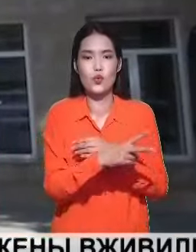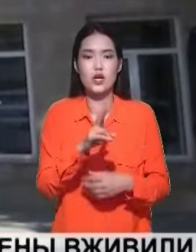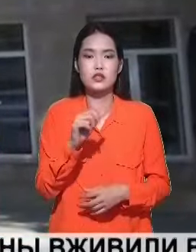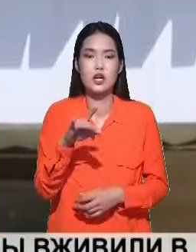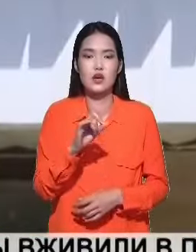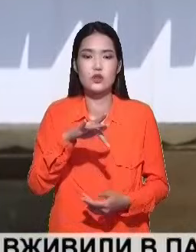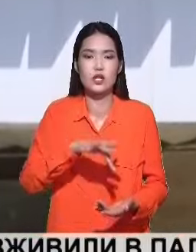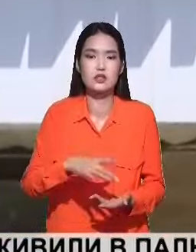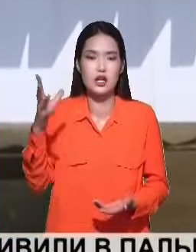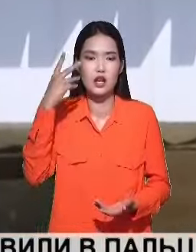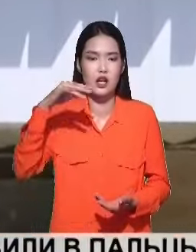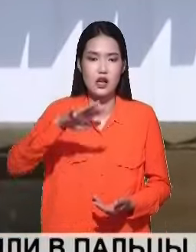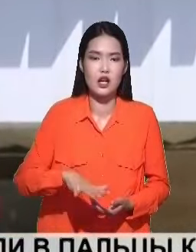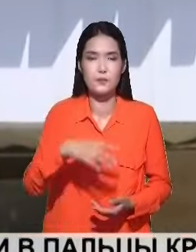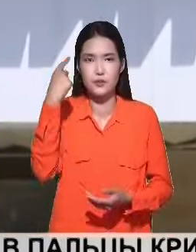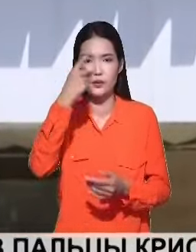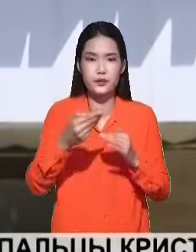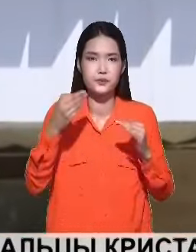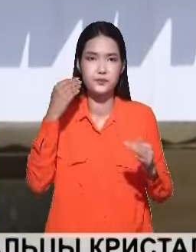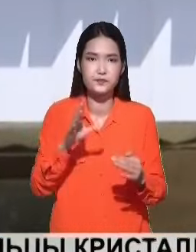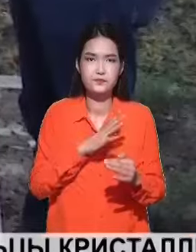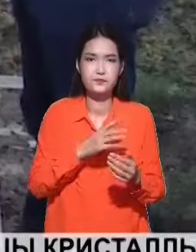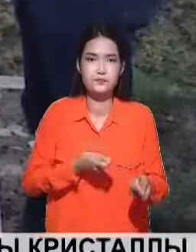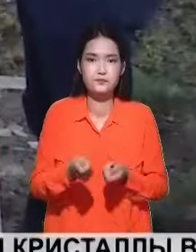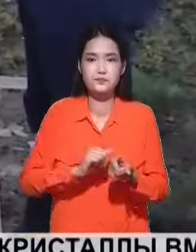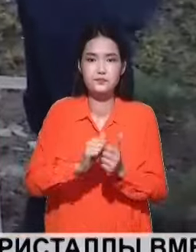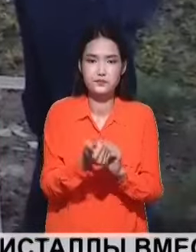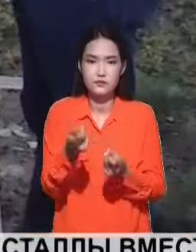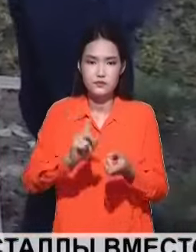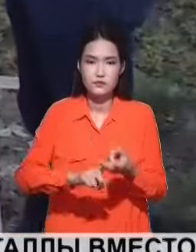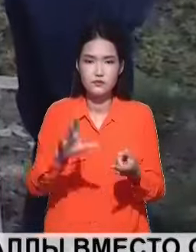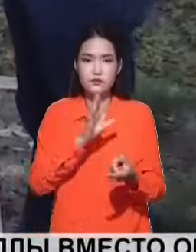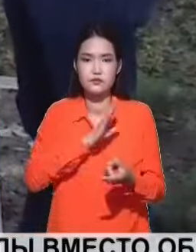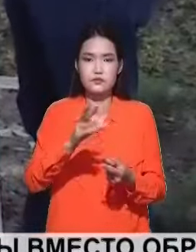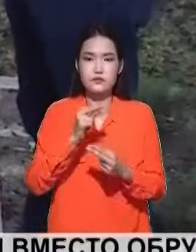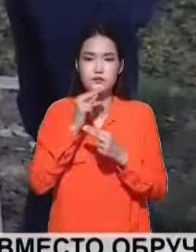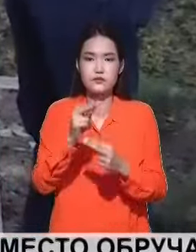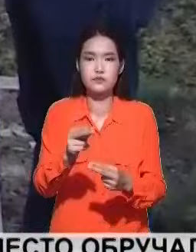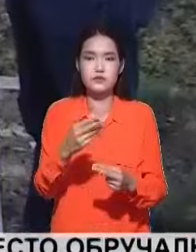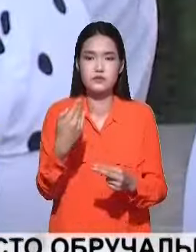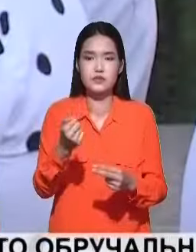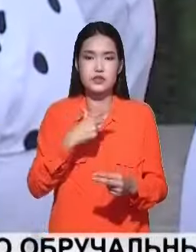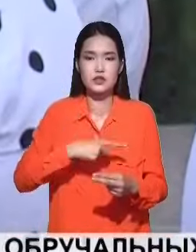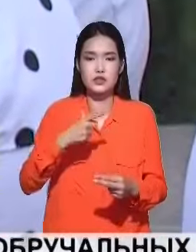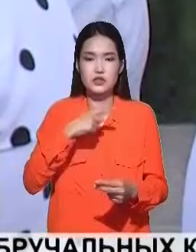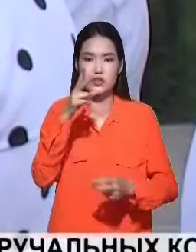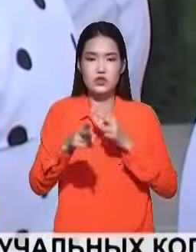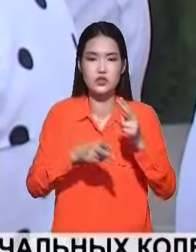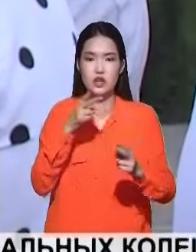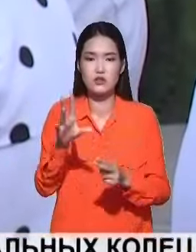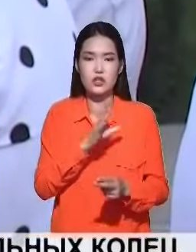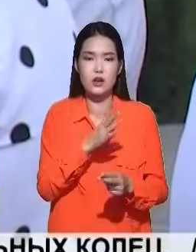центре Алматы начались год назад после смены руководства. Со временем сокращения приобрели массовый характер, жалуются теперь